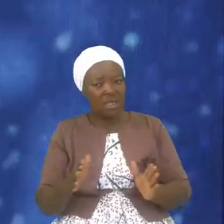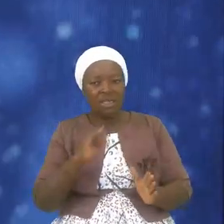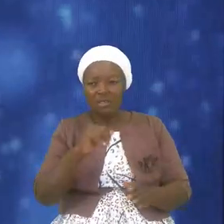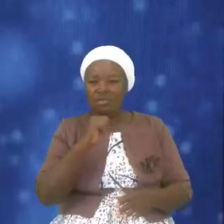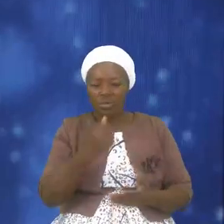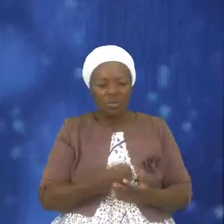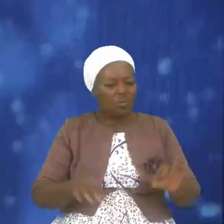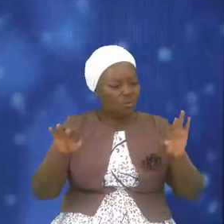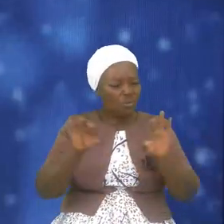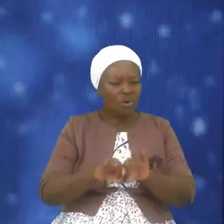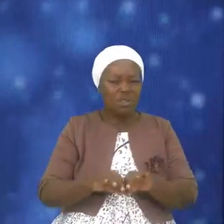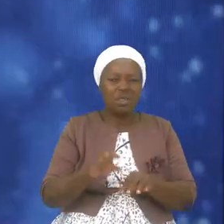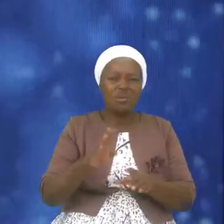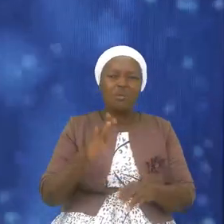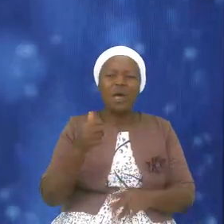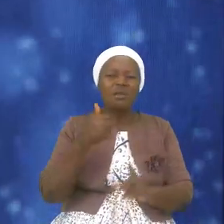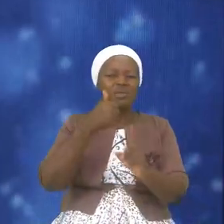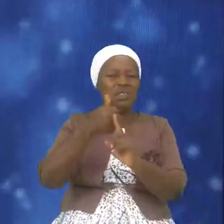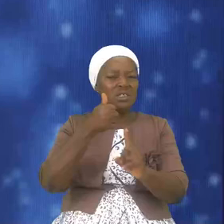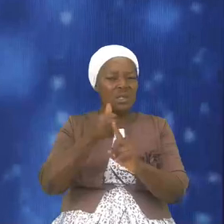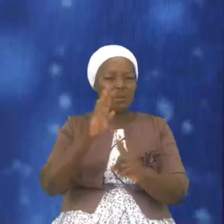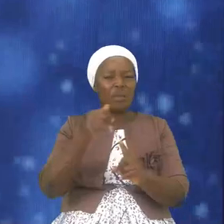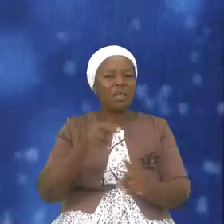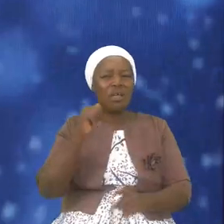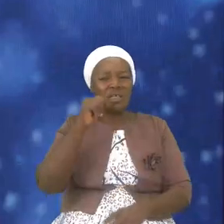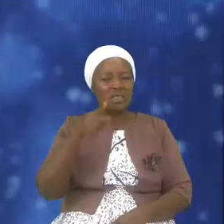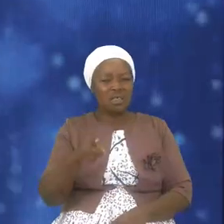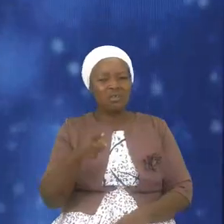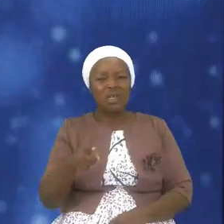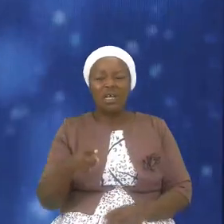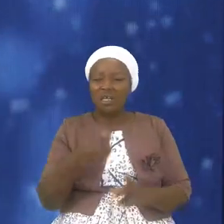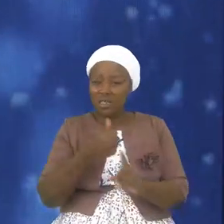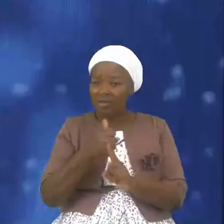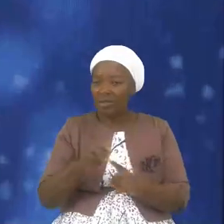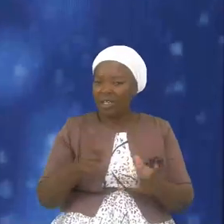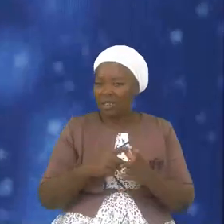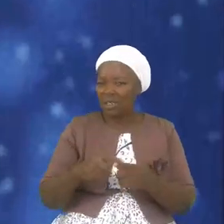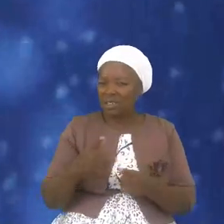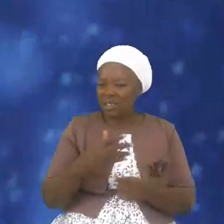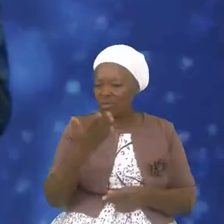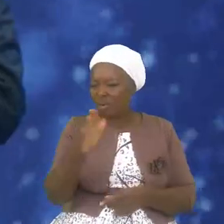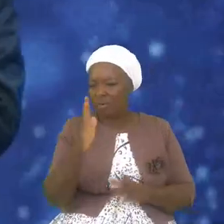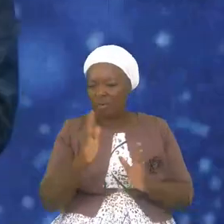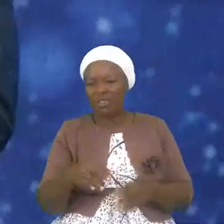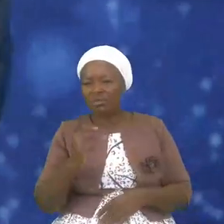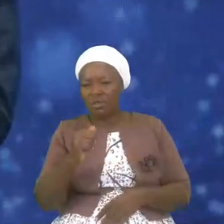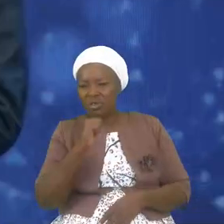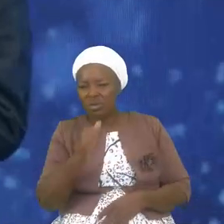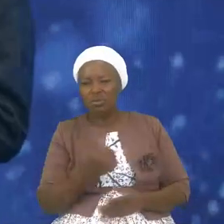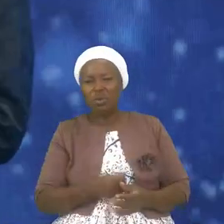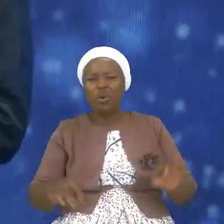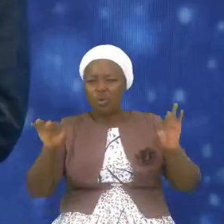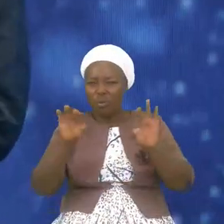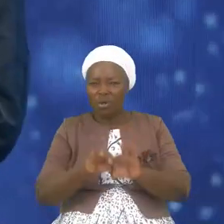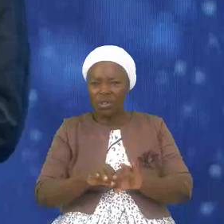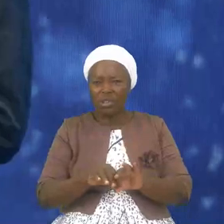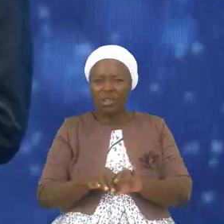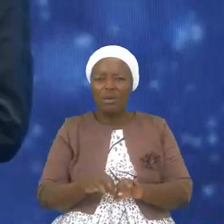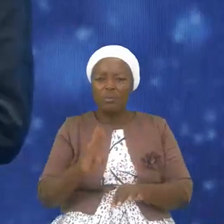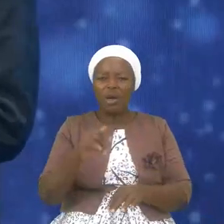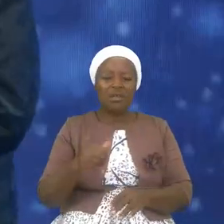digne de lui-même, d'elle-même. Une concubine n'est pas digne